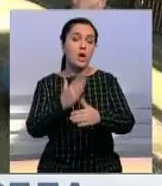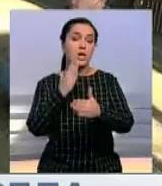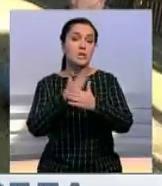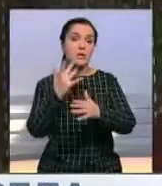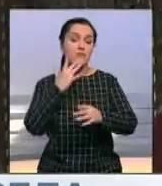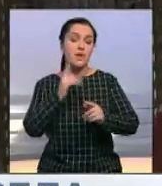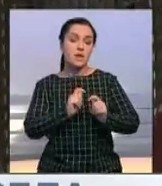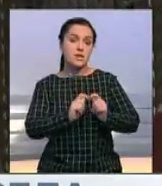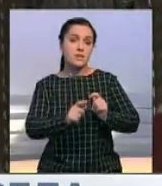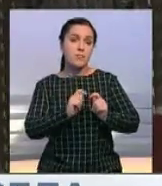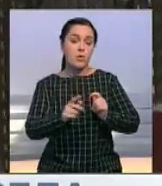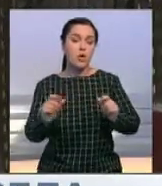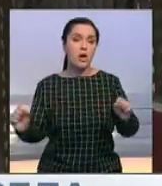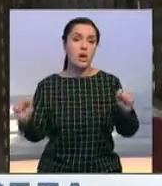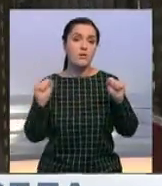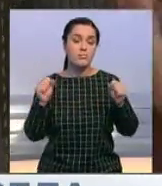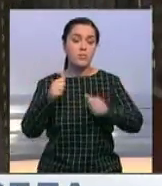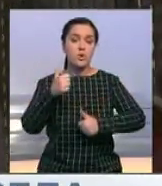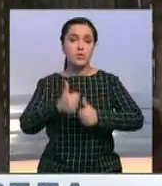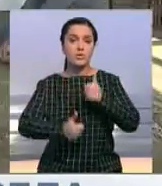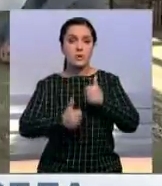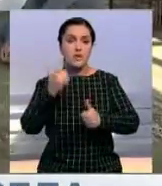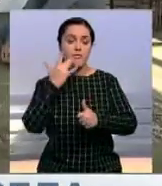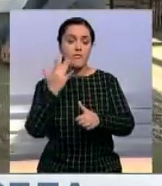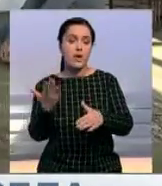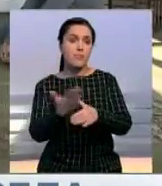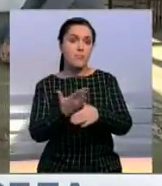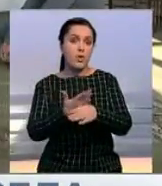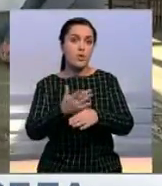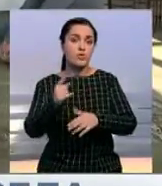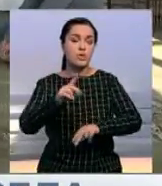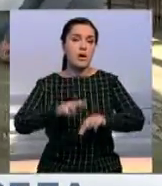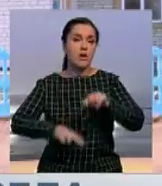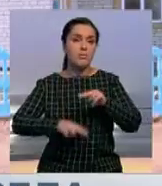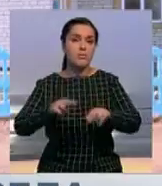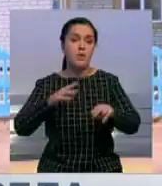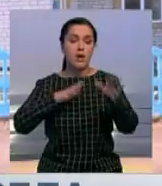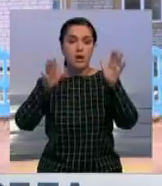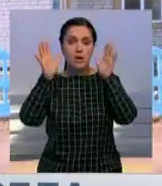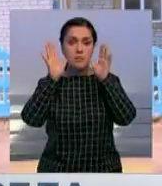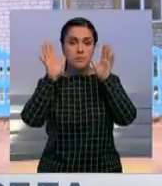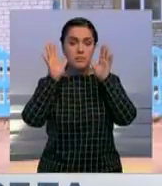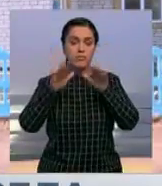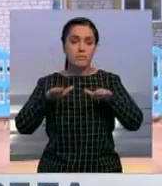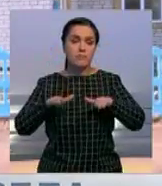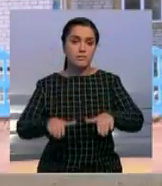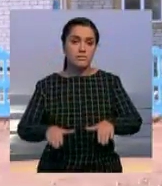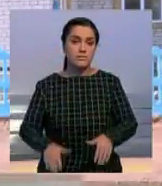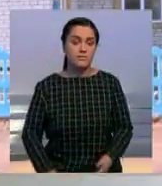спонсор соревнований, всегда помогает району, построил мечеть для родного села.